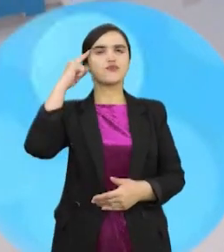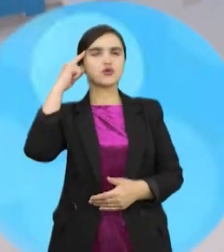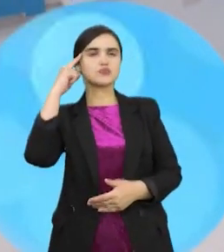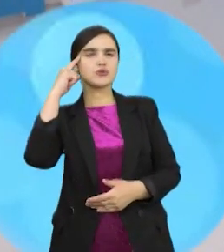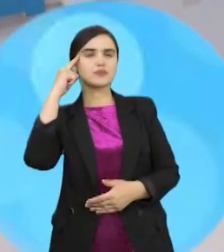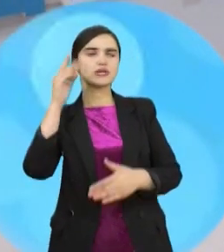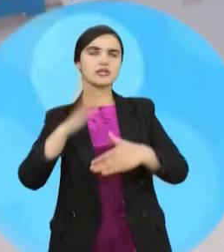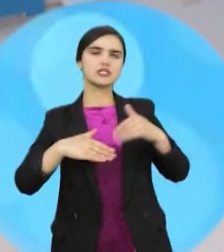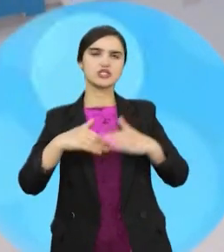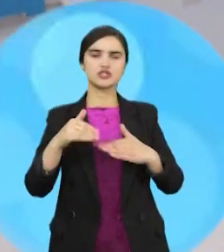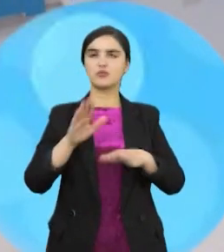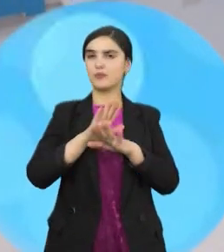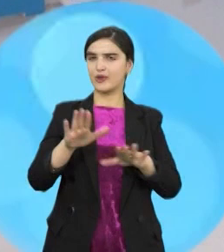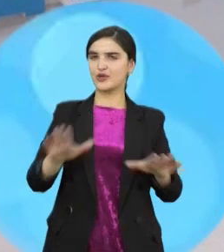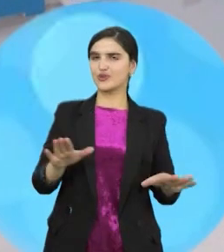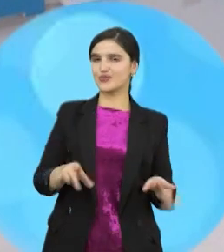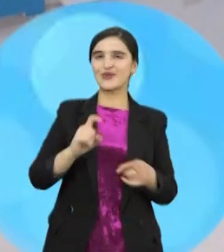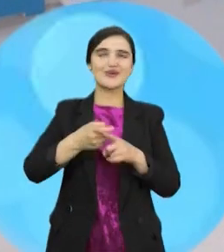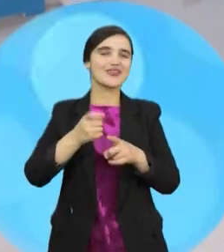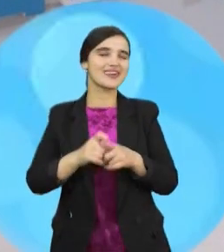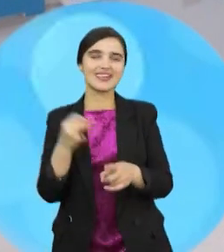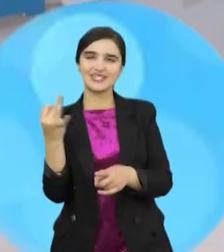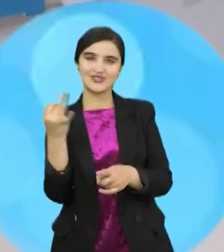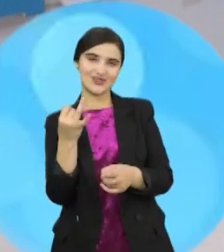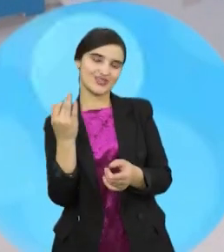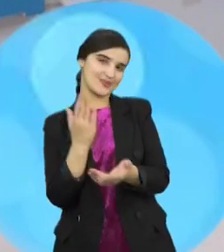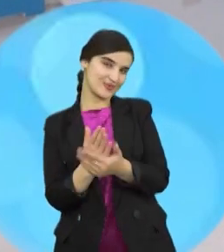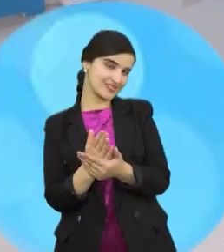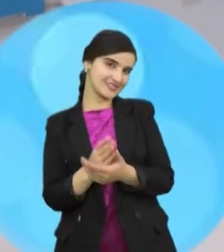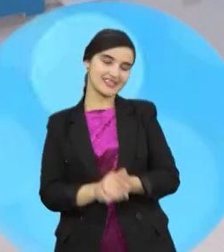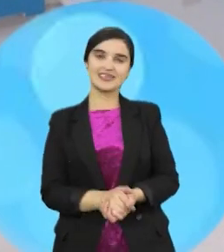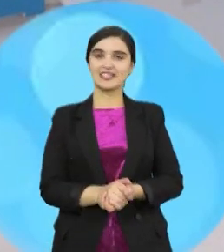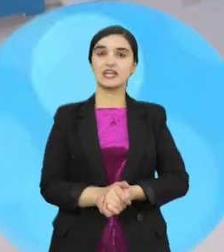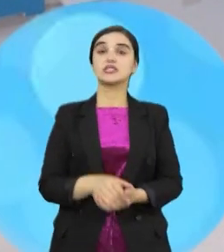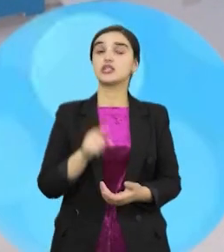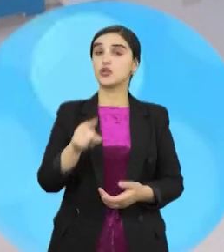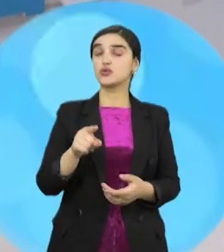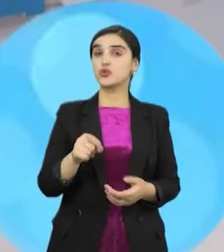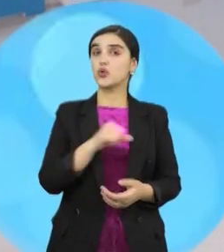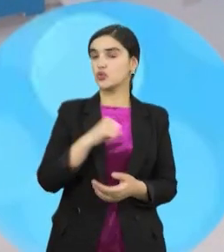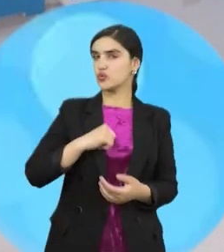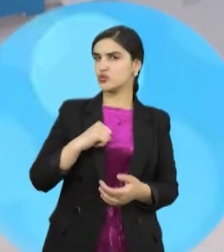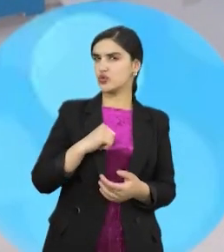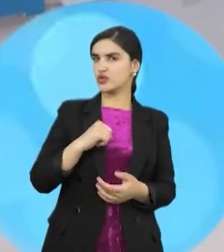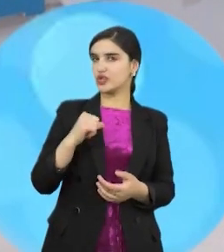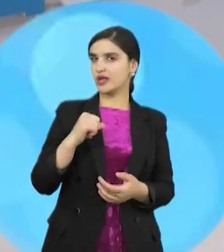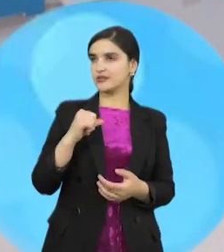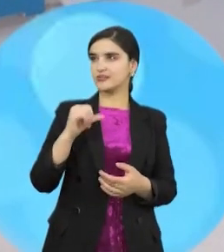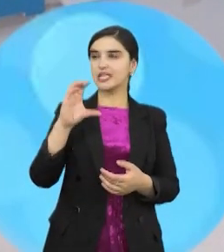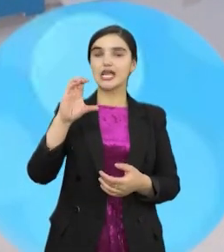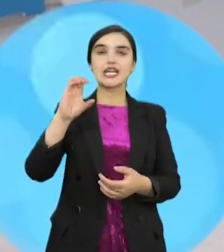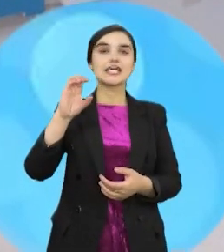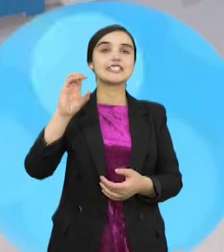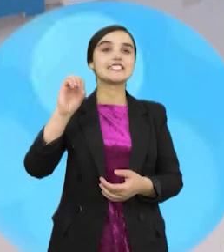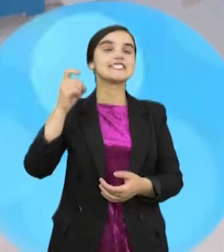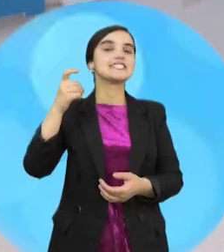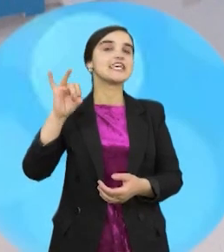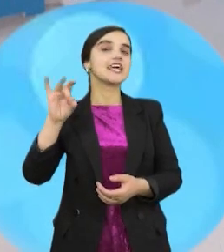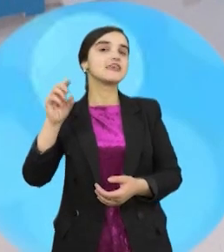فکر میکنم که این تجربه برای کودکان خیلی جالب میشود، زیرا آنها خود را یک سحرگر حس